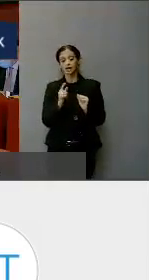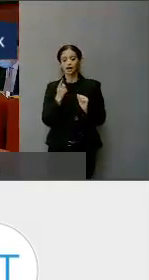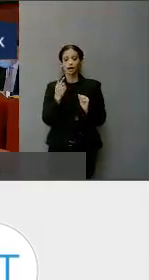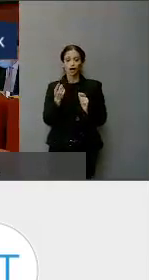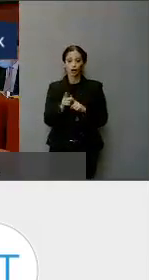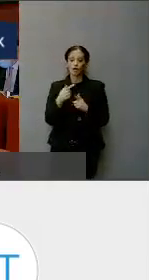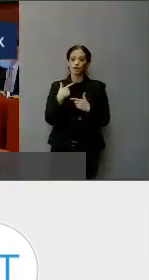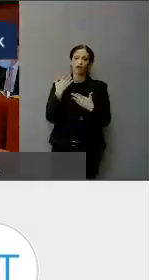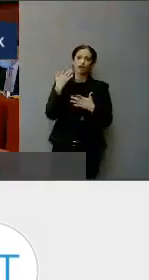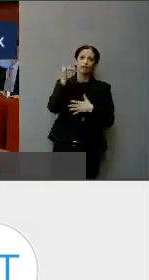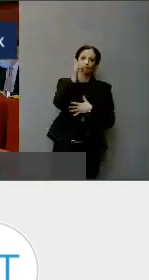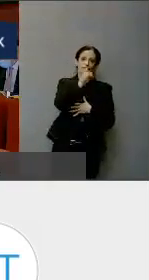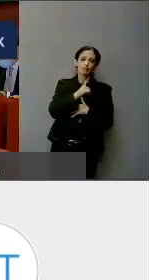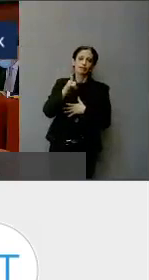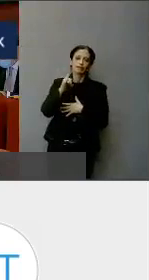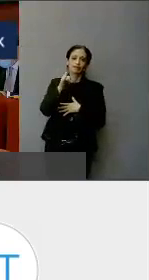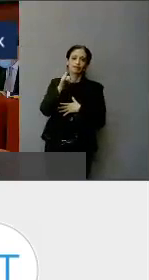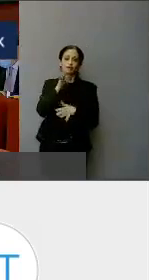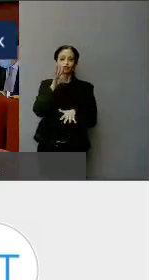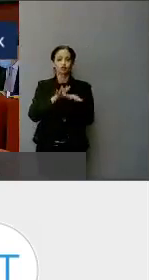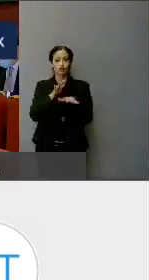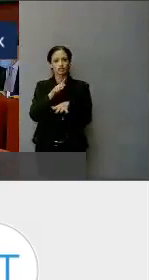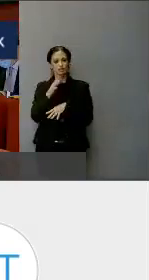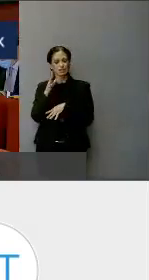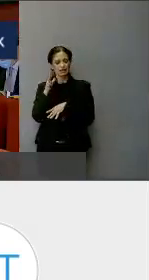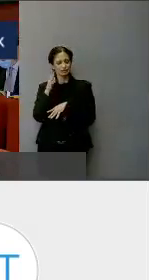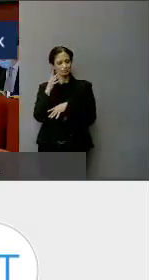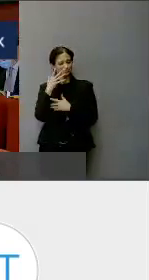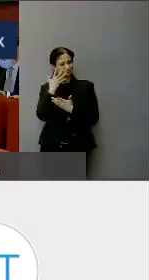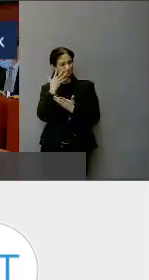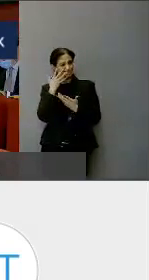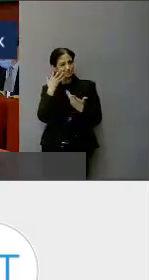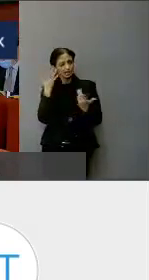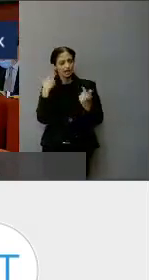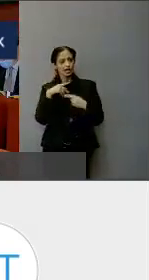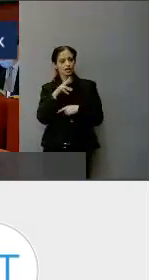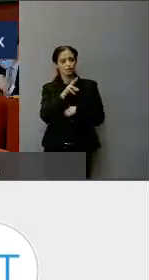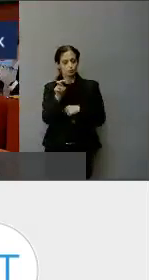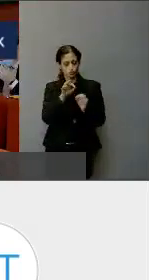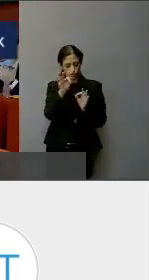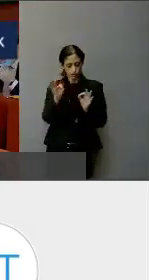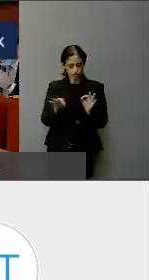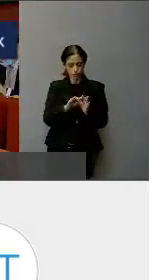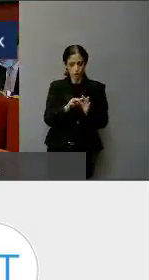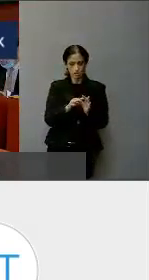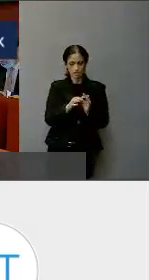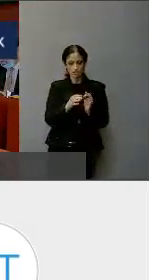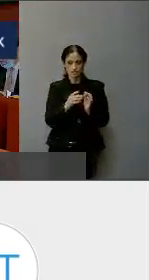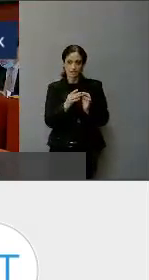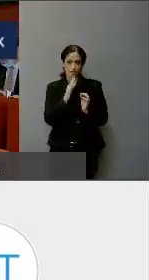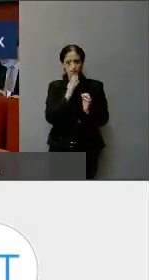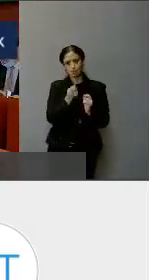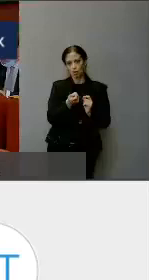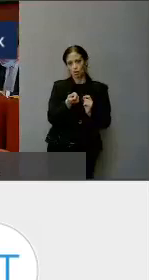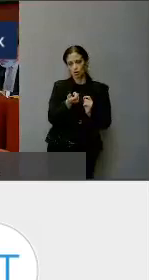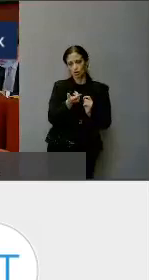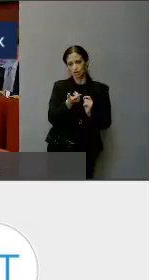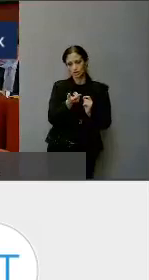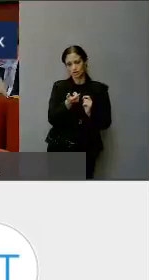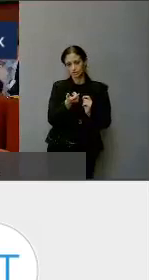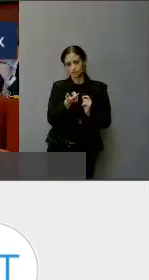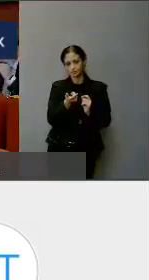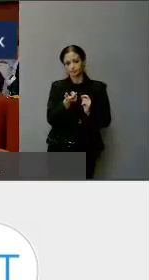magari 200 non vi rendete conto che ha tanto perché se parliamo di cose piccole eccetera già sono tantissime almeno